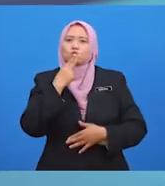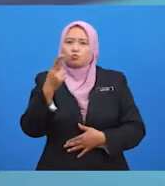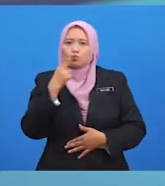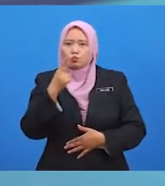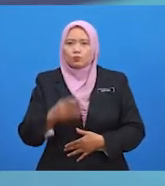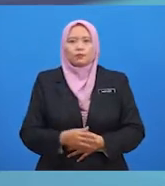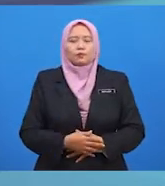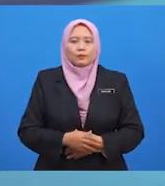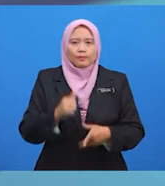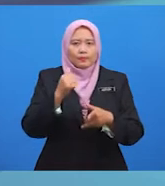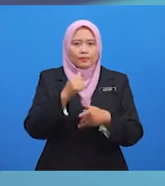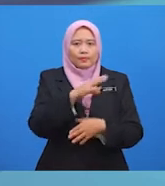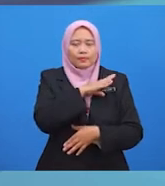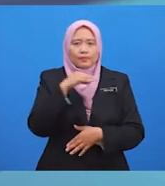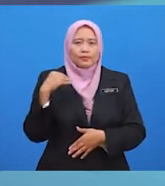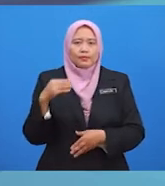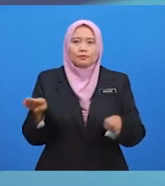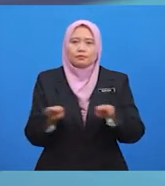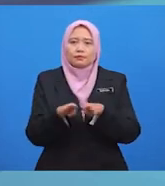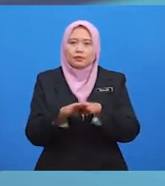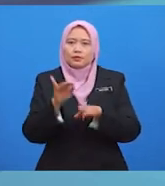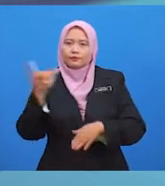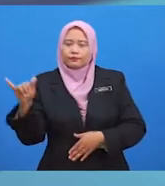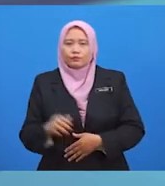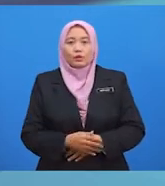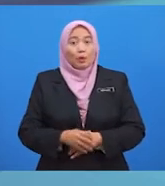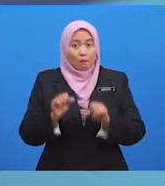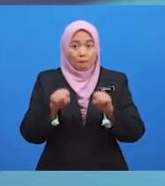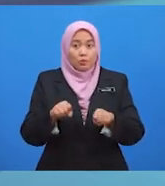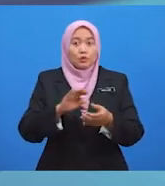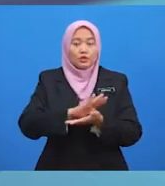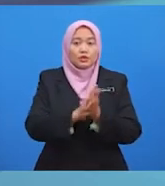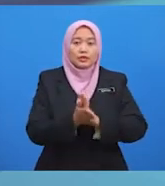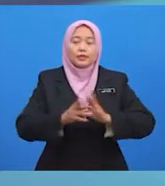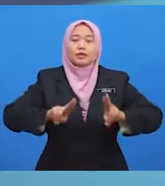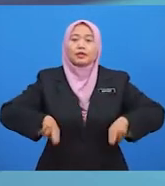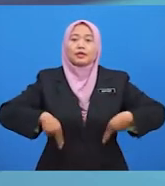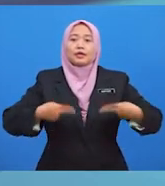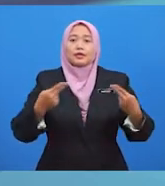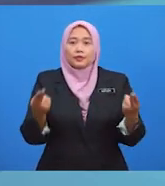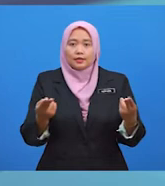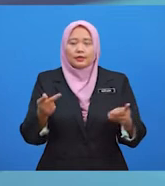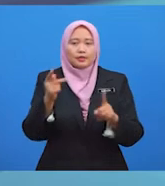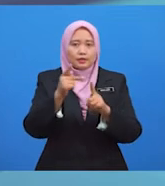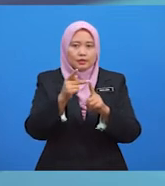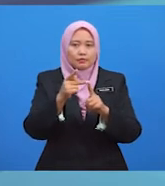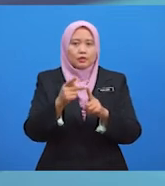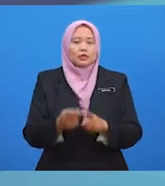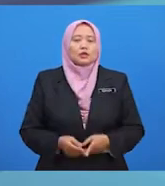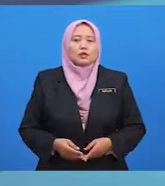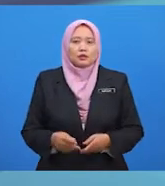ini juga boleh dijadikan sebagai cenderahati untuk tetamu di majlis